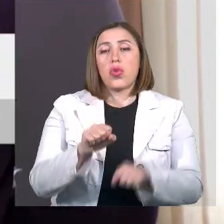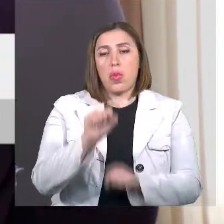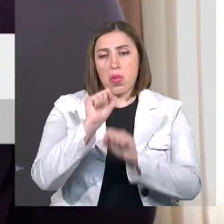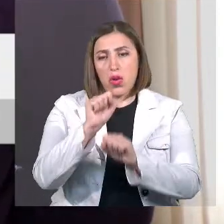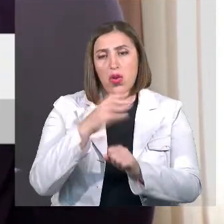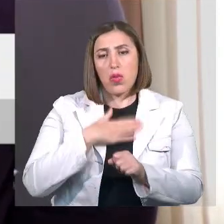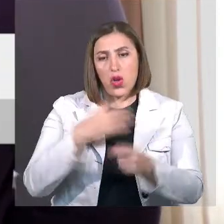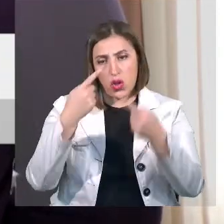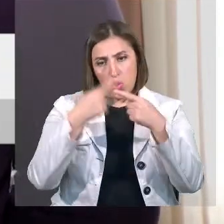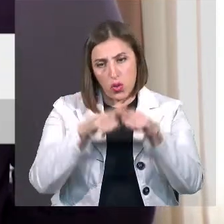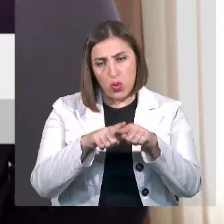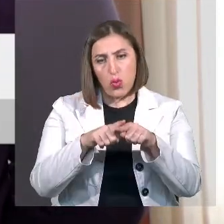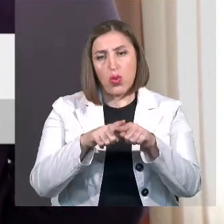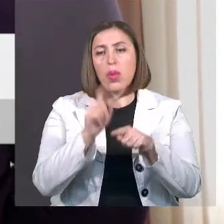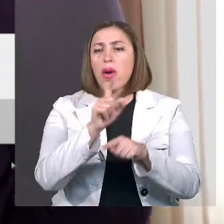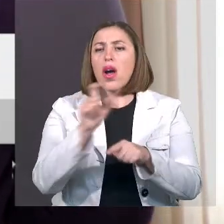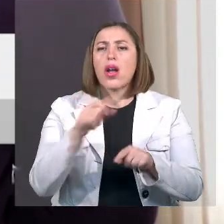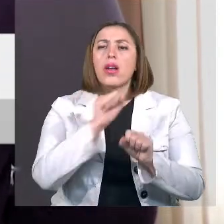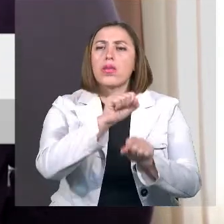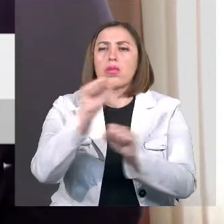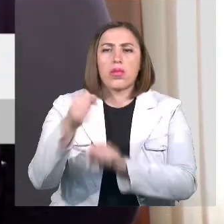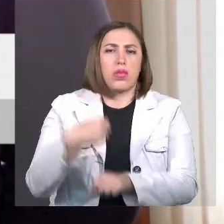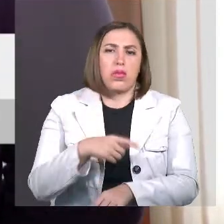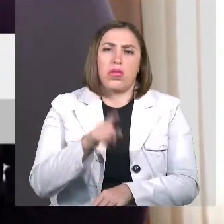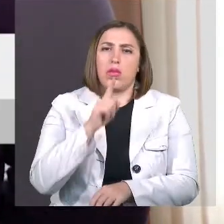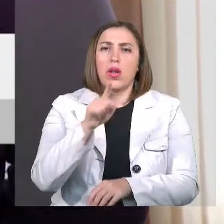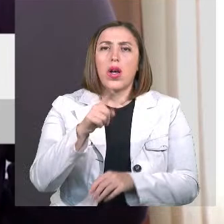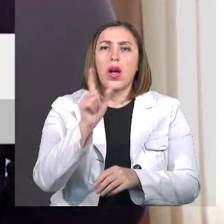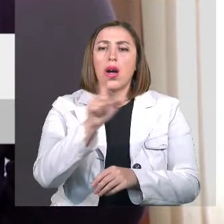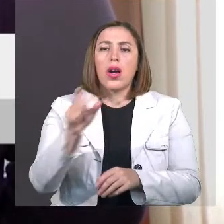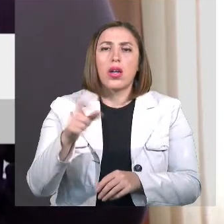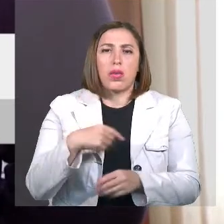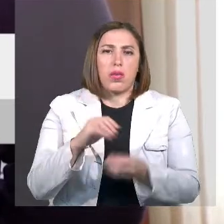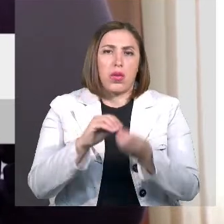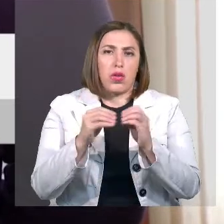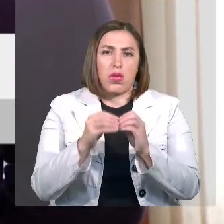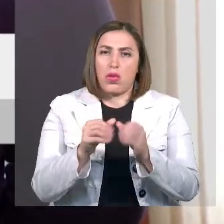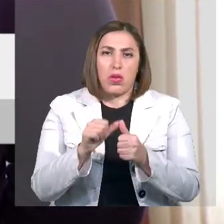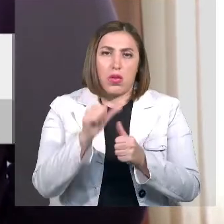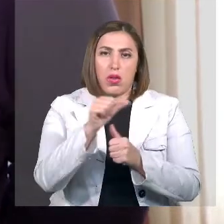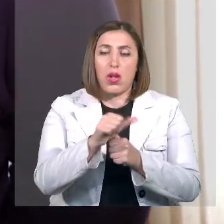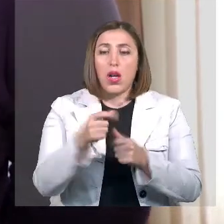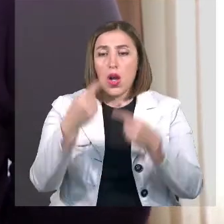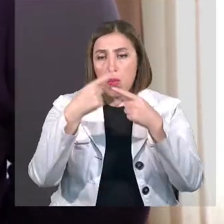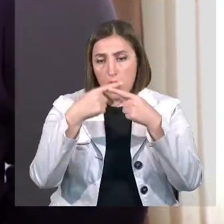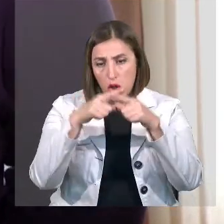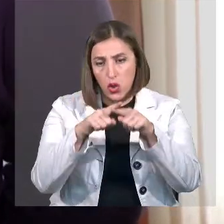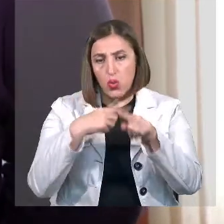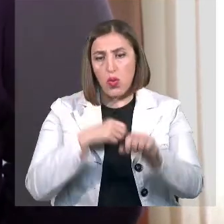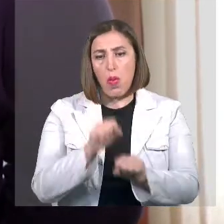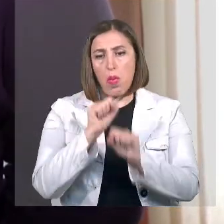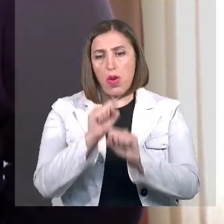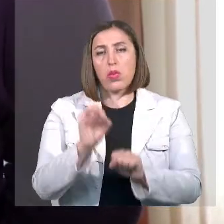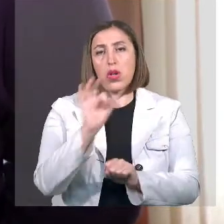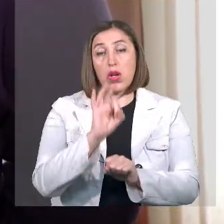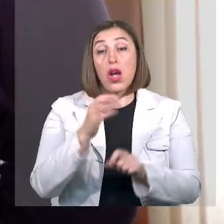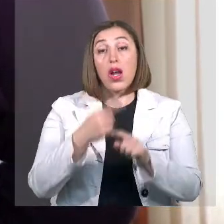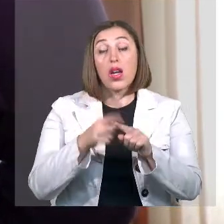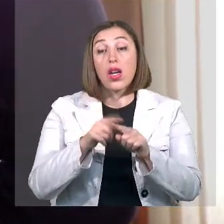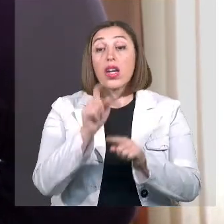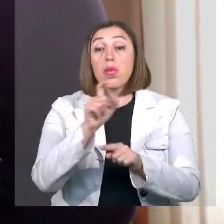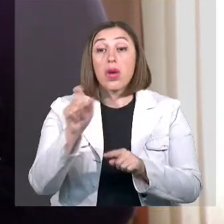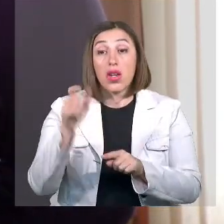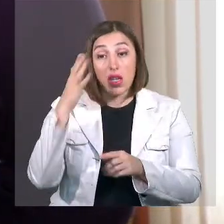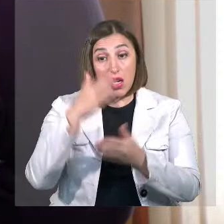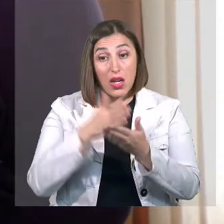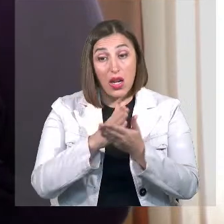բուհը, պաշտպանելու ոչ թե այս կամ այն անձին, որտեղ սա անձերի խնդիր չի, սա բուհի պաշտպանության հարցն է, և խորհուրդ կտամ այդ մարդկանց, եթե նպատակը